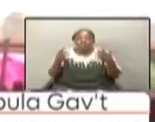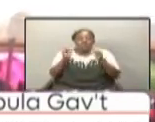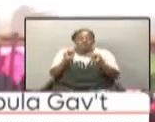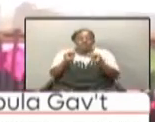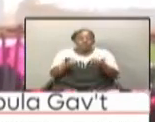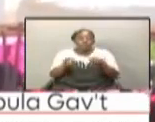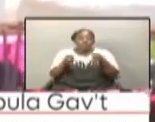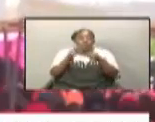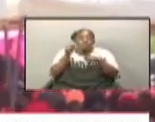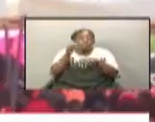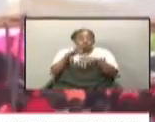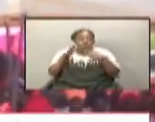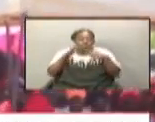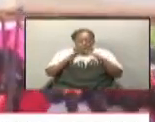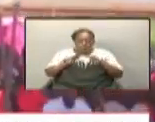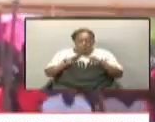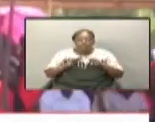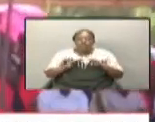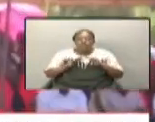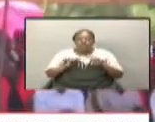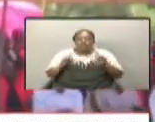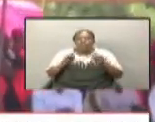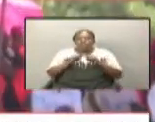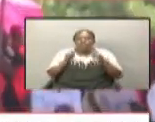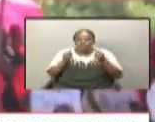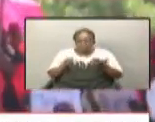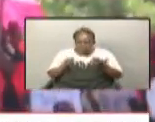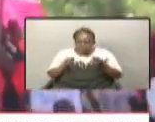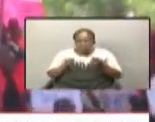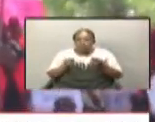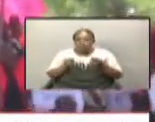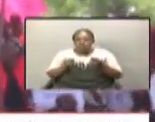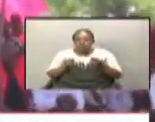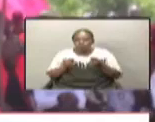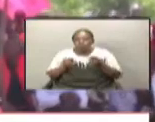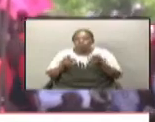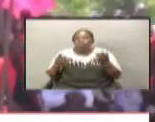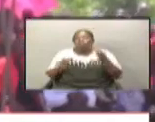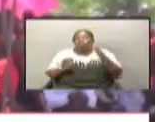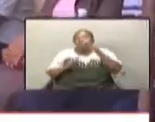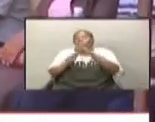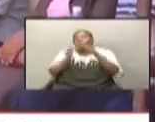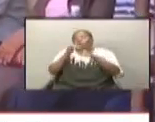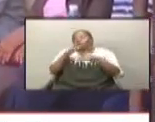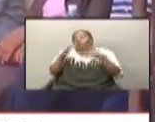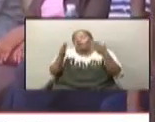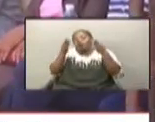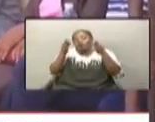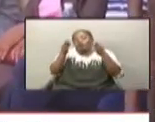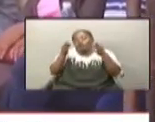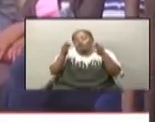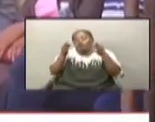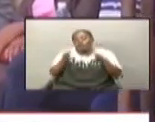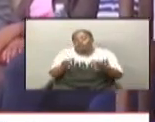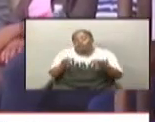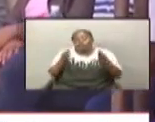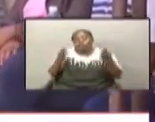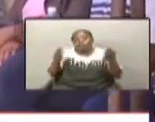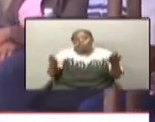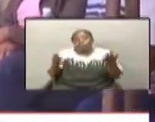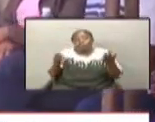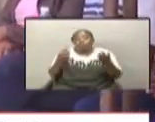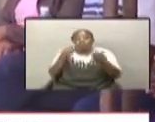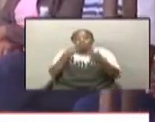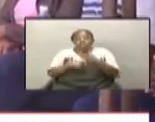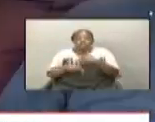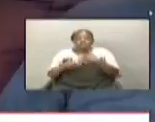but his calmness and firmness were the peak of his endeavors. Yombaka we manje yinbabsina mbeshi ategeza